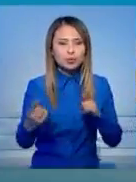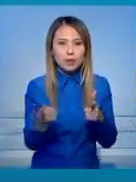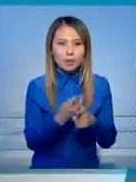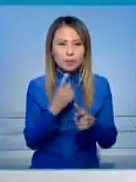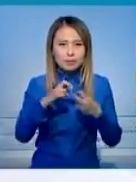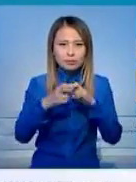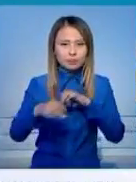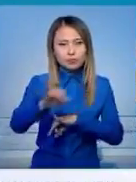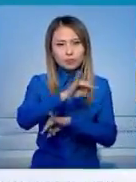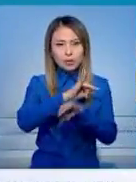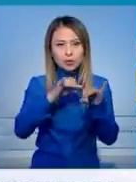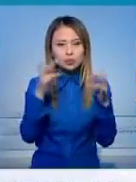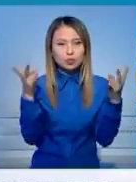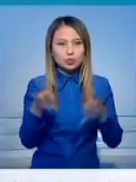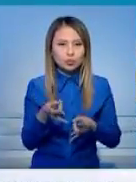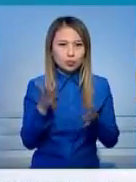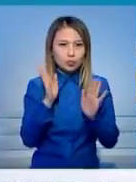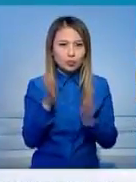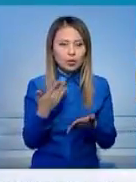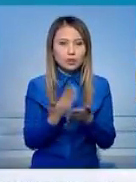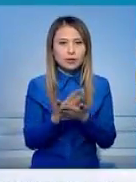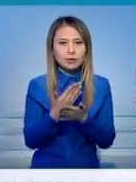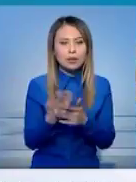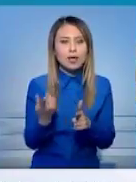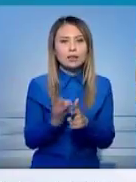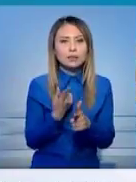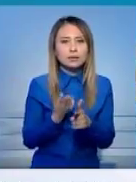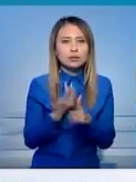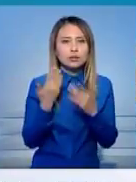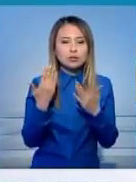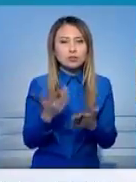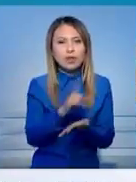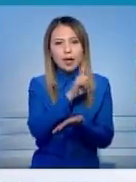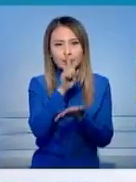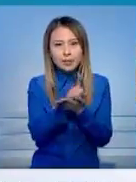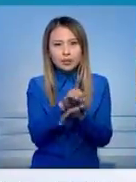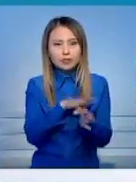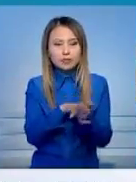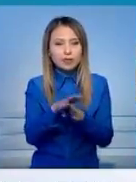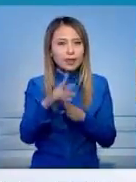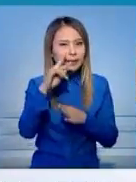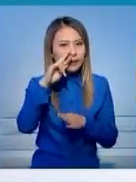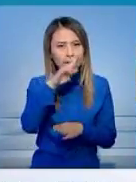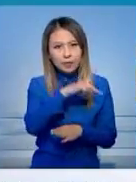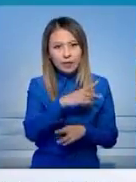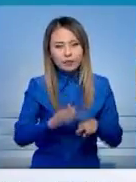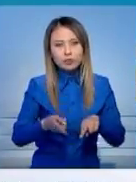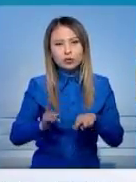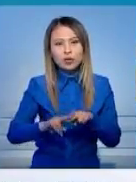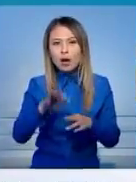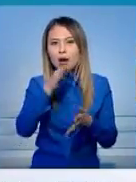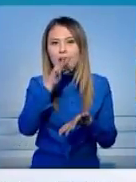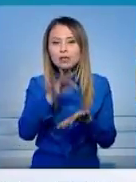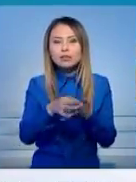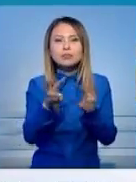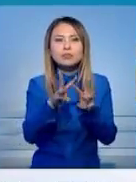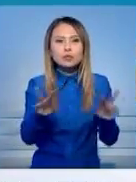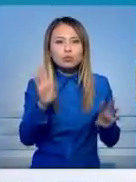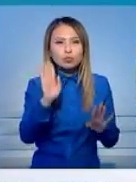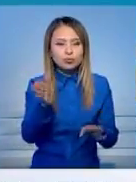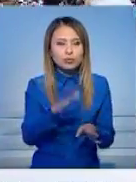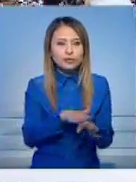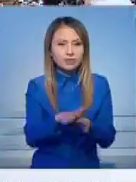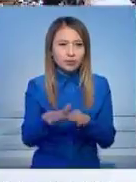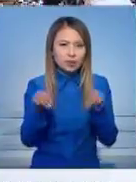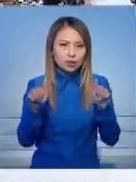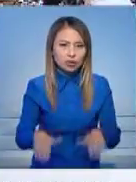мәселесі жан-жақты қарауды қажет етеді. СК фармация мекемесі өз міндетін дұрыс атқармай отыр. Енді жауапты министрлік тиісті шара қабылдау